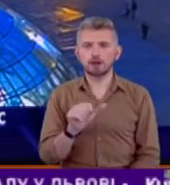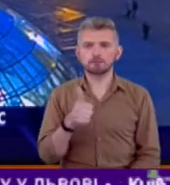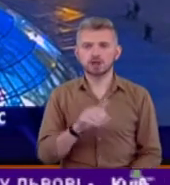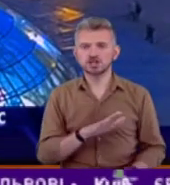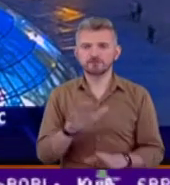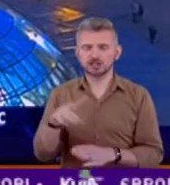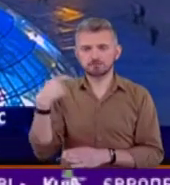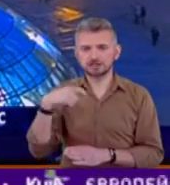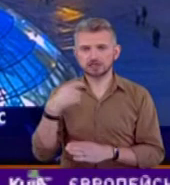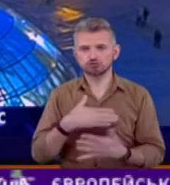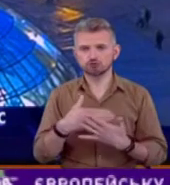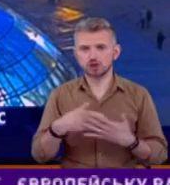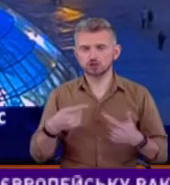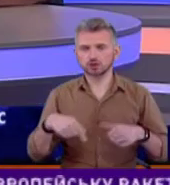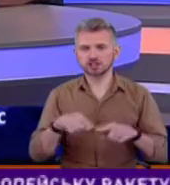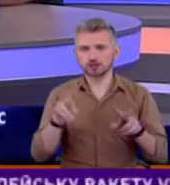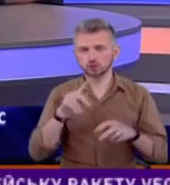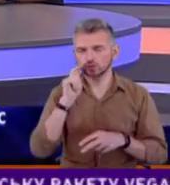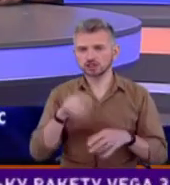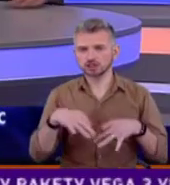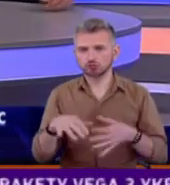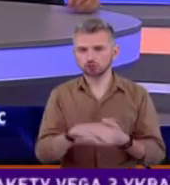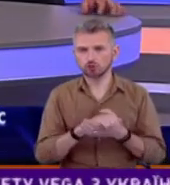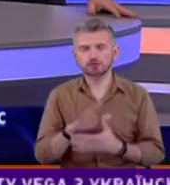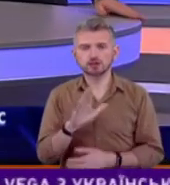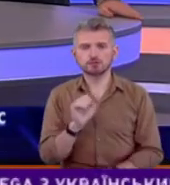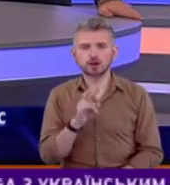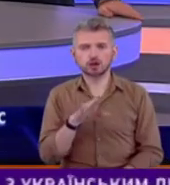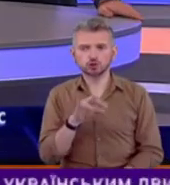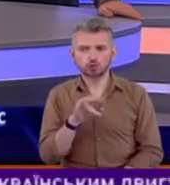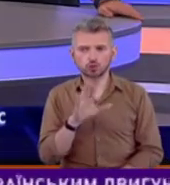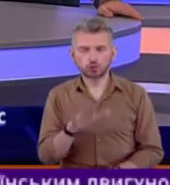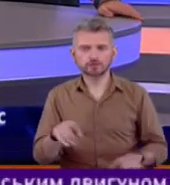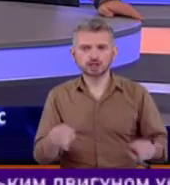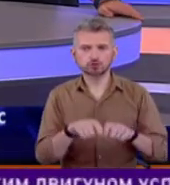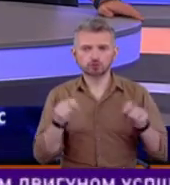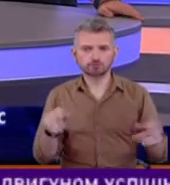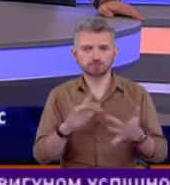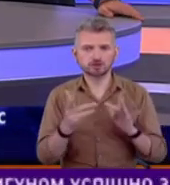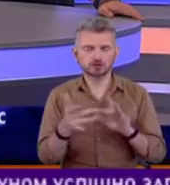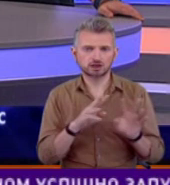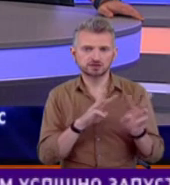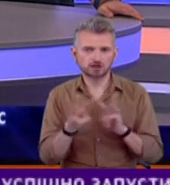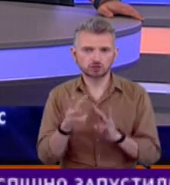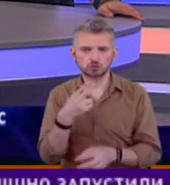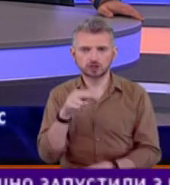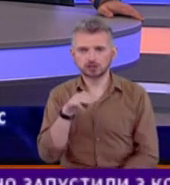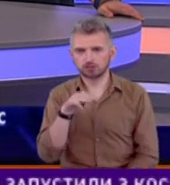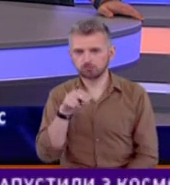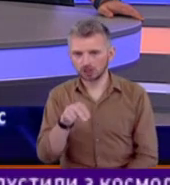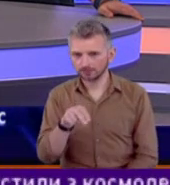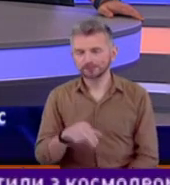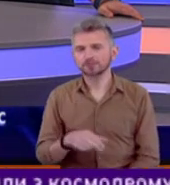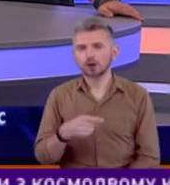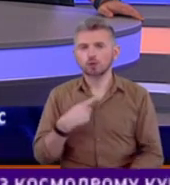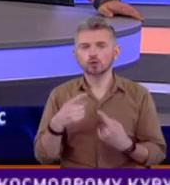віцепрезидентом громадської організації «Український транспортний союз», і Владиславом Антоновим, засновником інтернет-порталу DTP-Kyiv.ua. Якраз ми